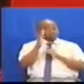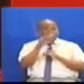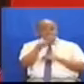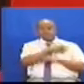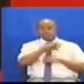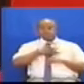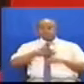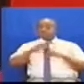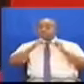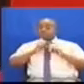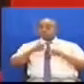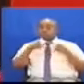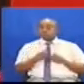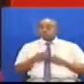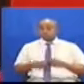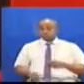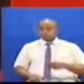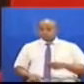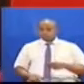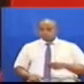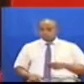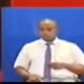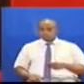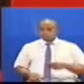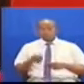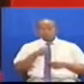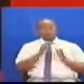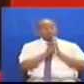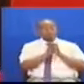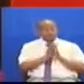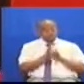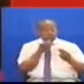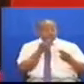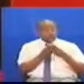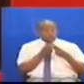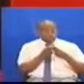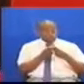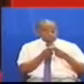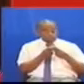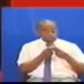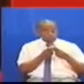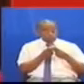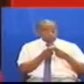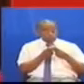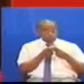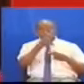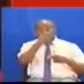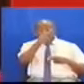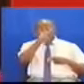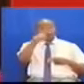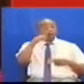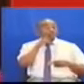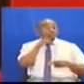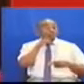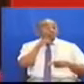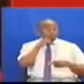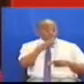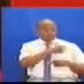madhubuti. Na ndio maana sana nimshukuru sana Dr. Mwinyi kwa kazi kubwa anayofanya. Leo hii Watanzania